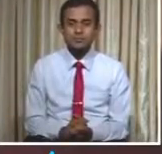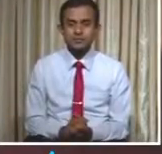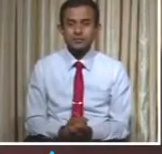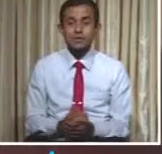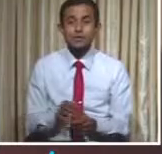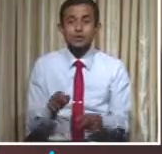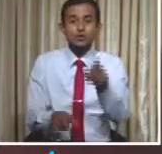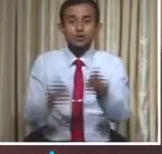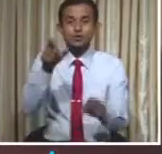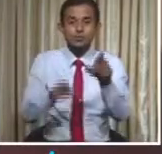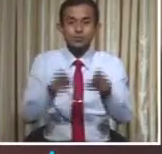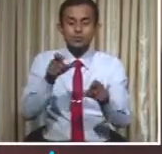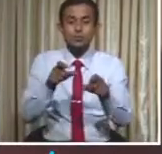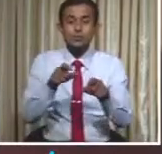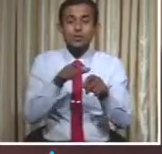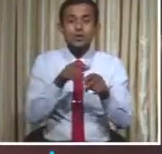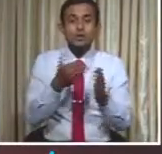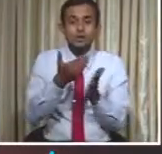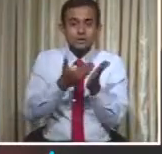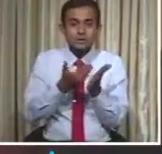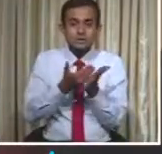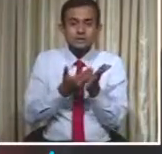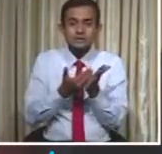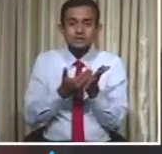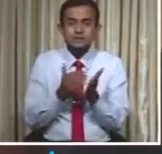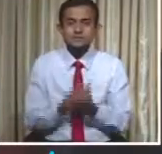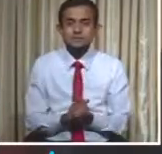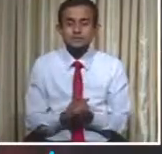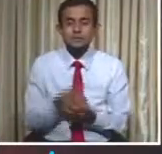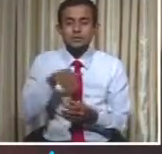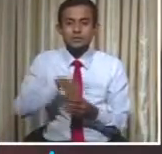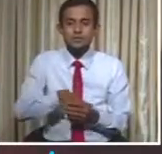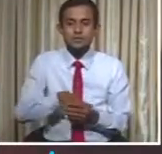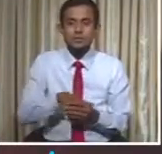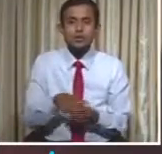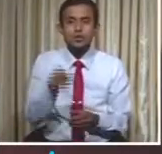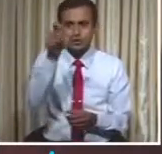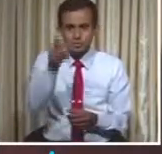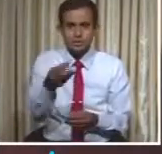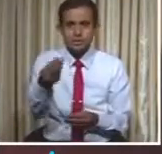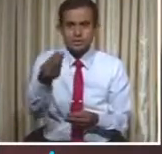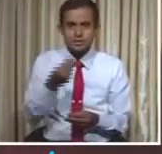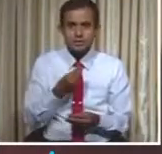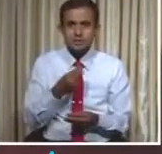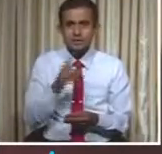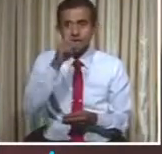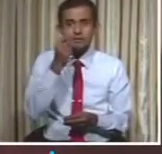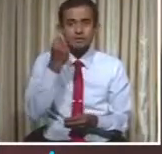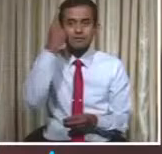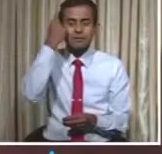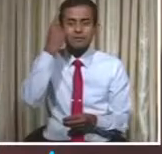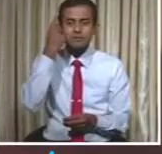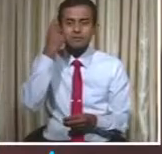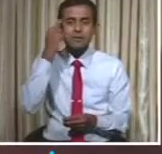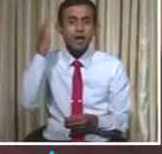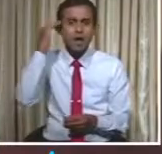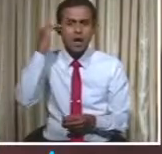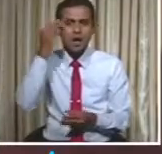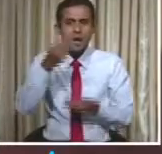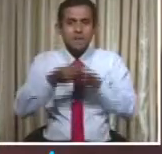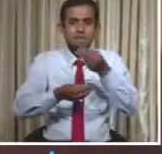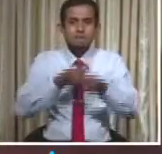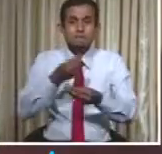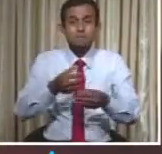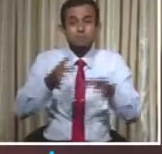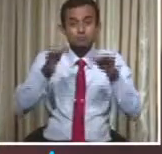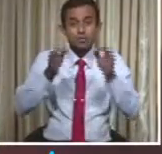පාරිභෝගික ශේෂය තුල ඔබතුමාලා ගෙනල්ලා තියෙන මේ එක යෝජනාවක් කාන්තා ව්‍යවසායකයන් සඳහා